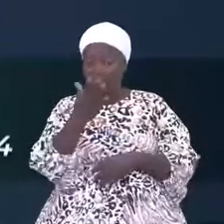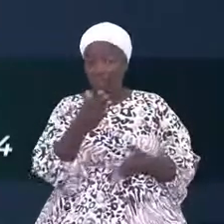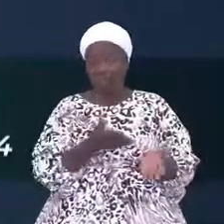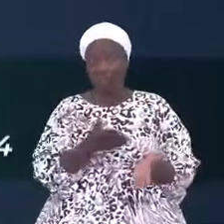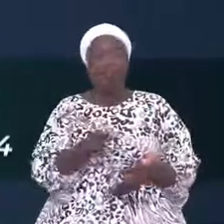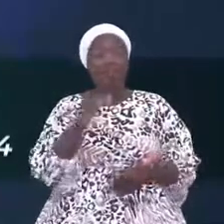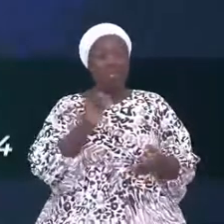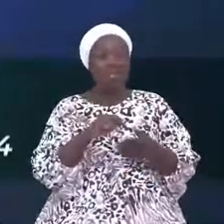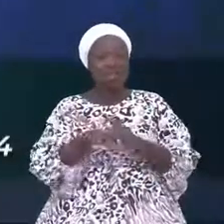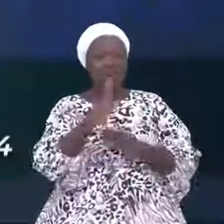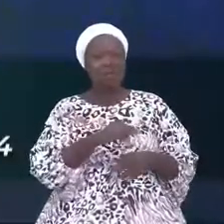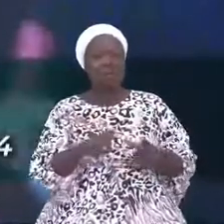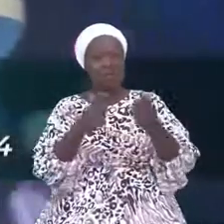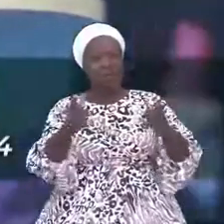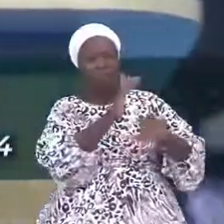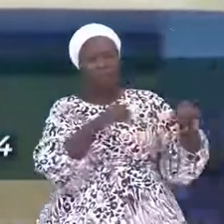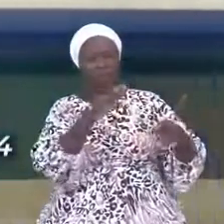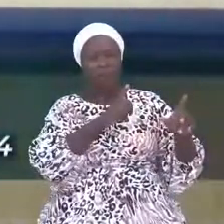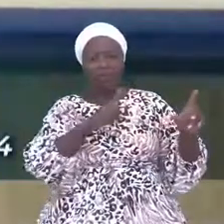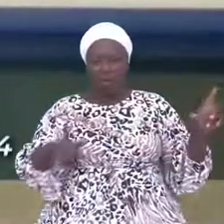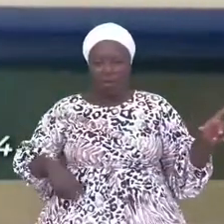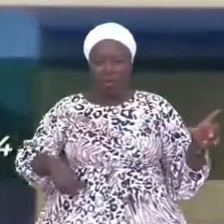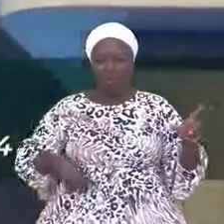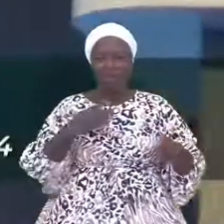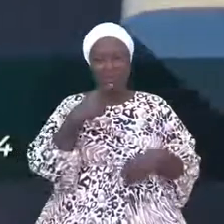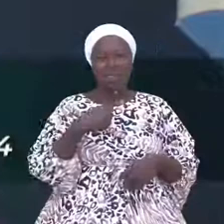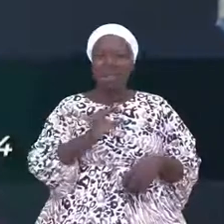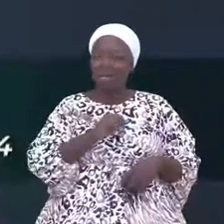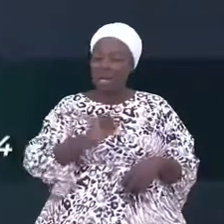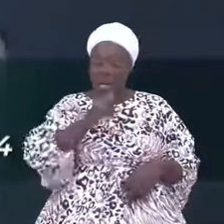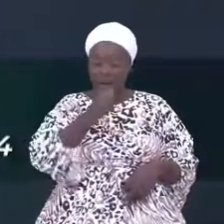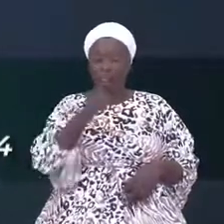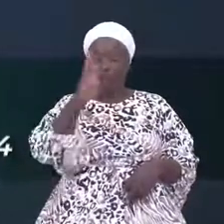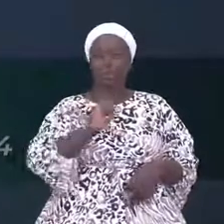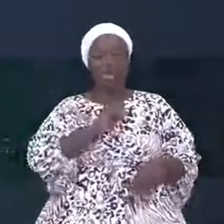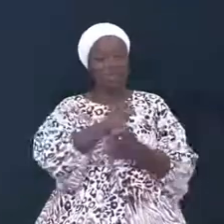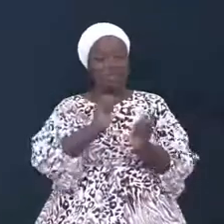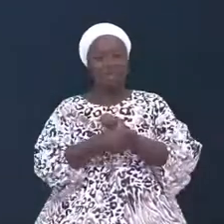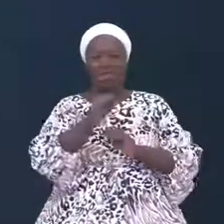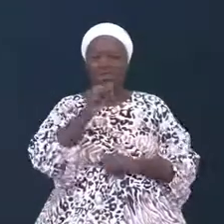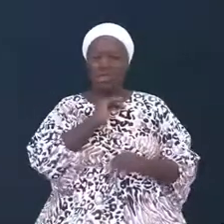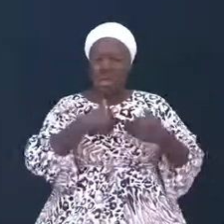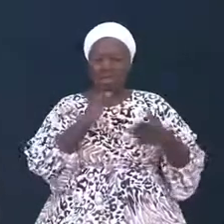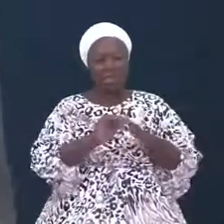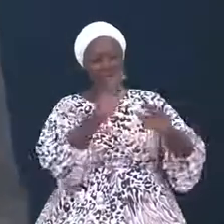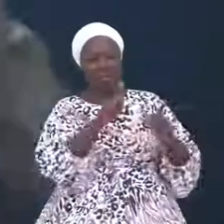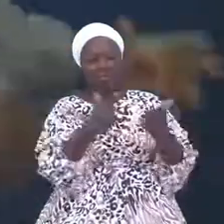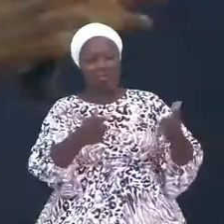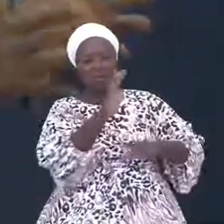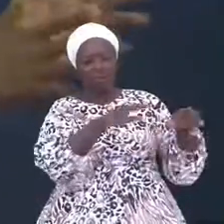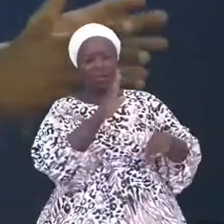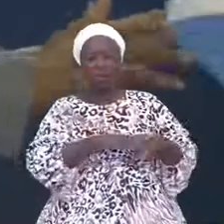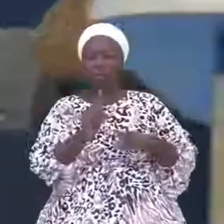immense miséricorde. Ça, c'est ça. C'est la miséricorde, l'immense miséricorde du Seigneur. Je suis Dieu, je